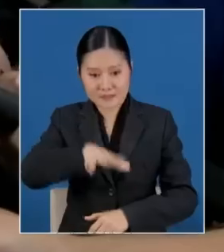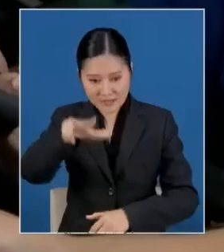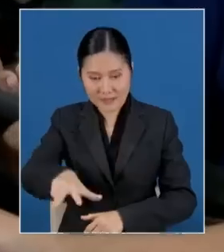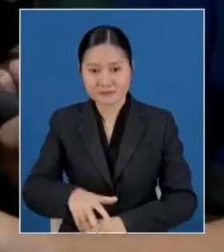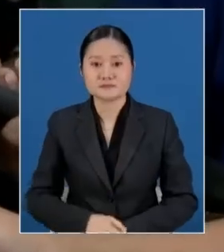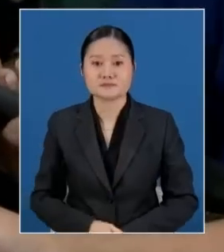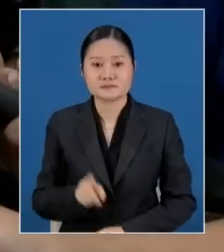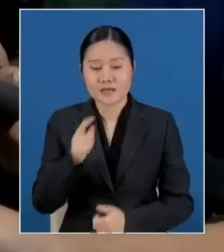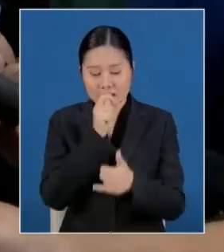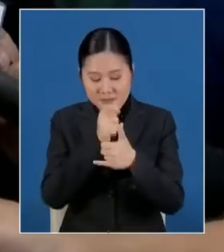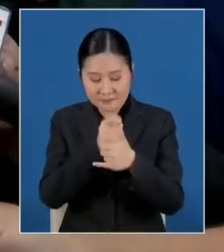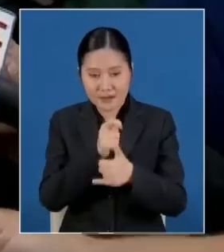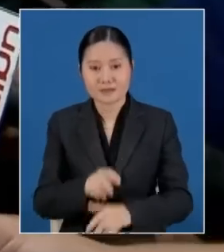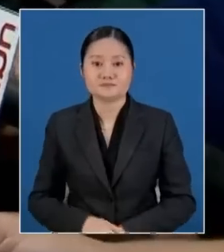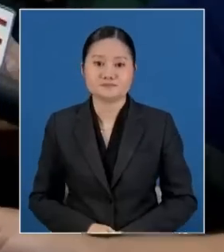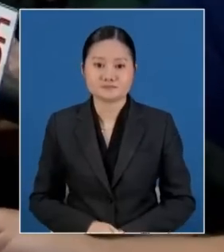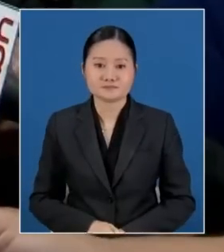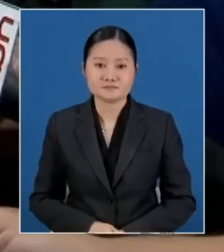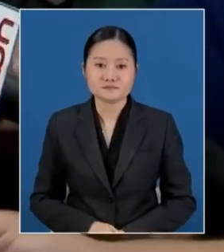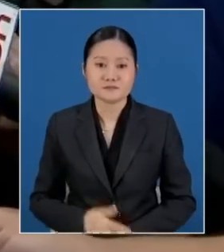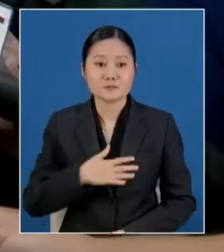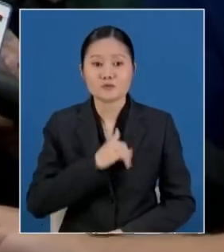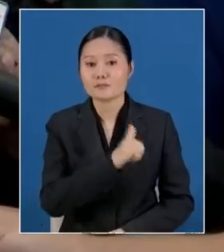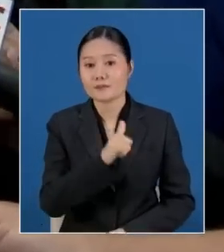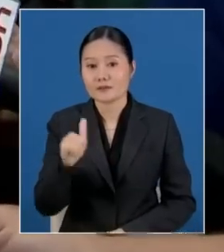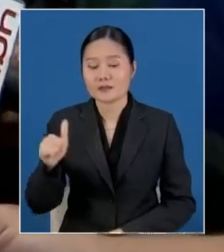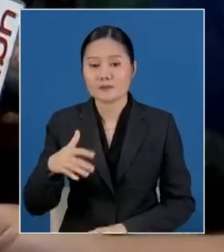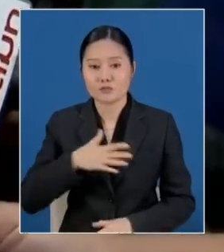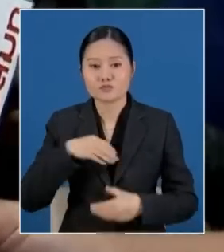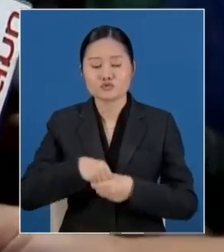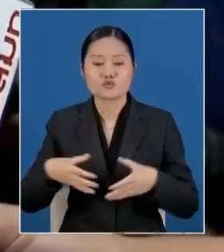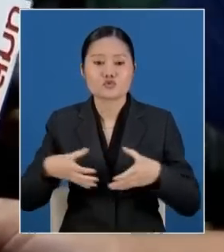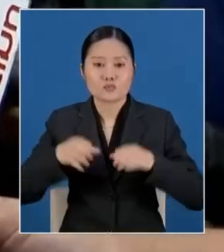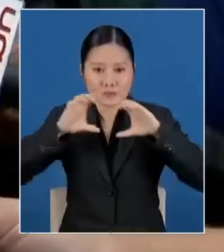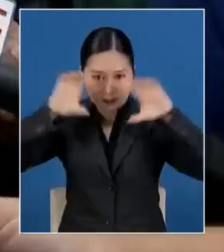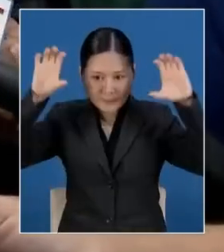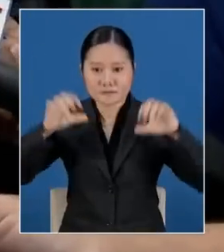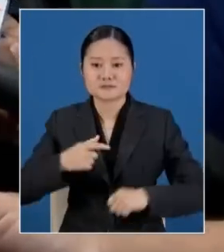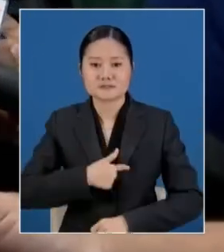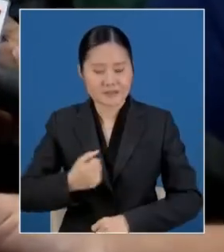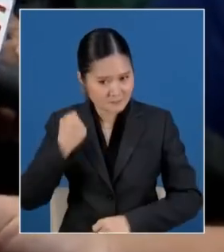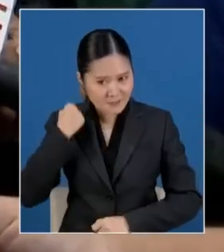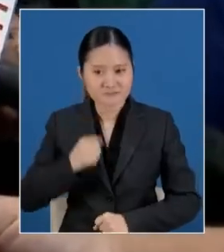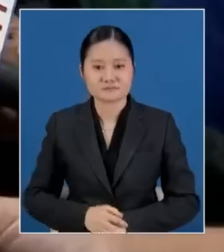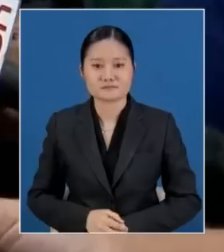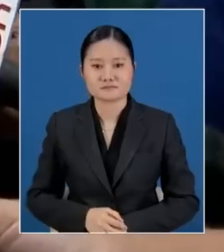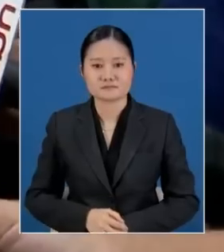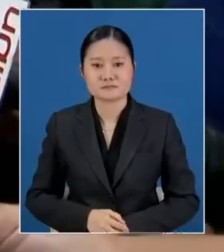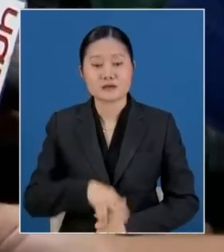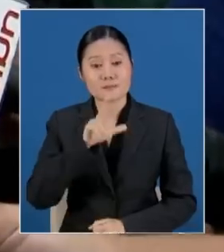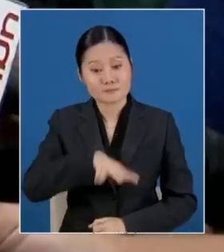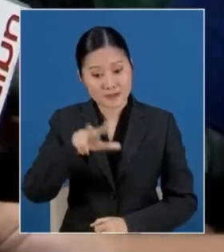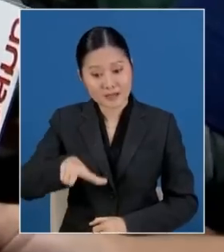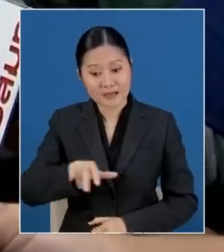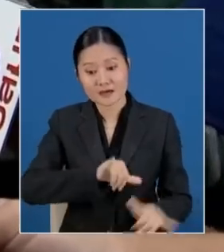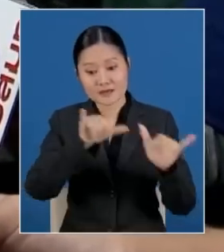มศักดิ์เนี่ยให้สัมภาษณ์ตั้งแต่ย้ายมาเพื่อไทยแล้วผมไปไหนผมอยู่รัฐบาลทั้งนั้น โอ้จริง มั่นใจฮะ ตั้งแต่ออกจากเพื่อไทยไปอยู่พลังประช